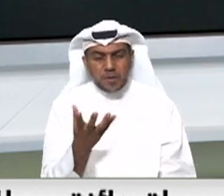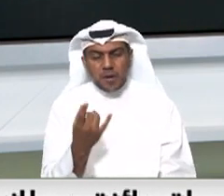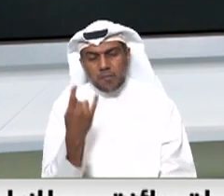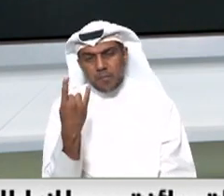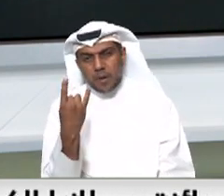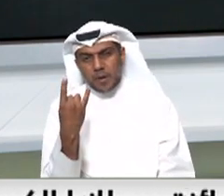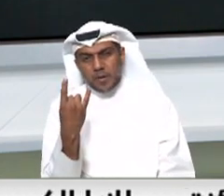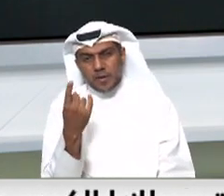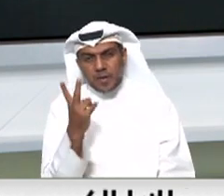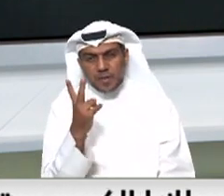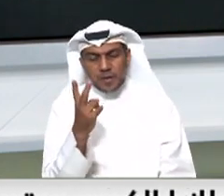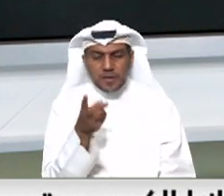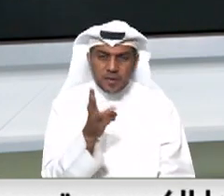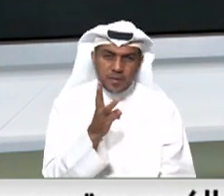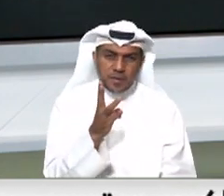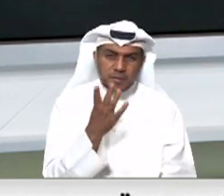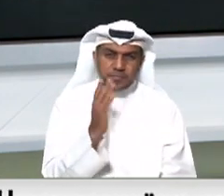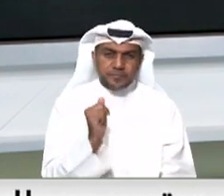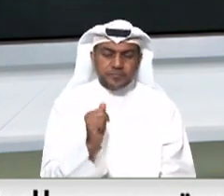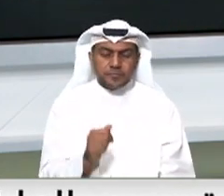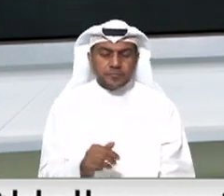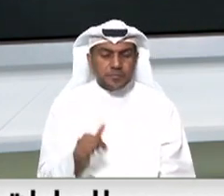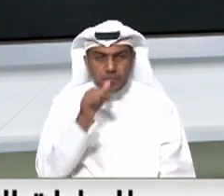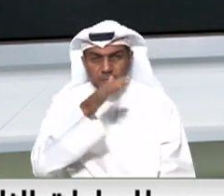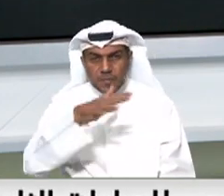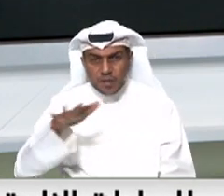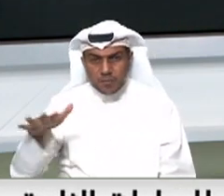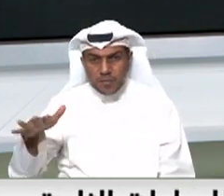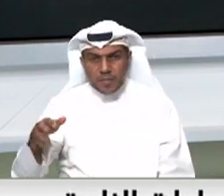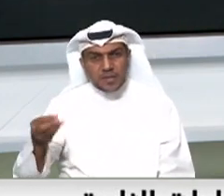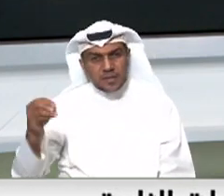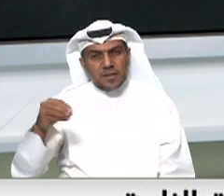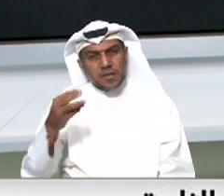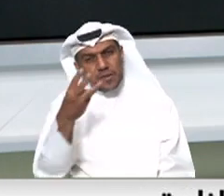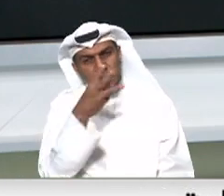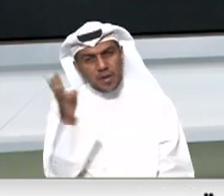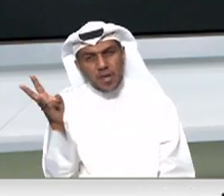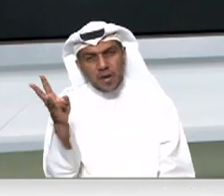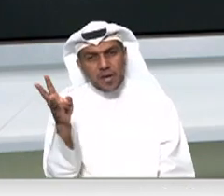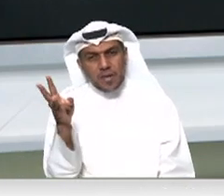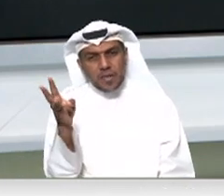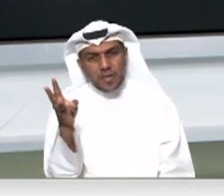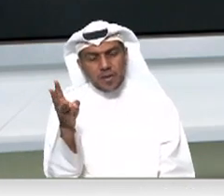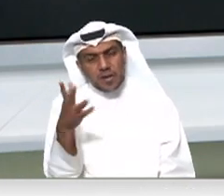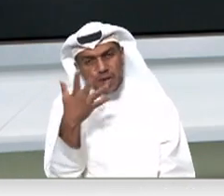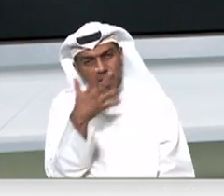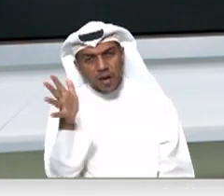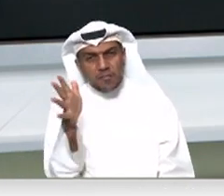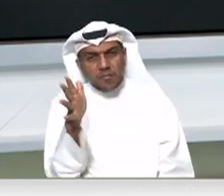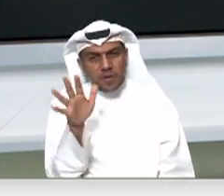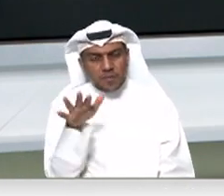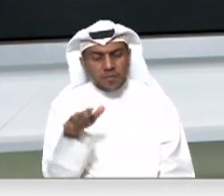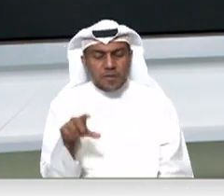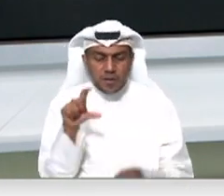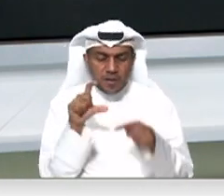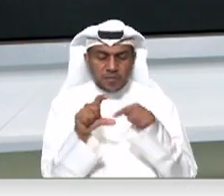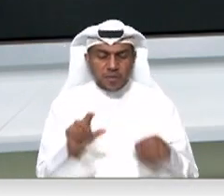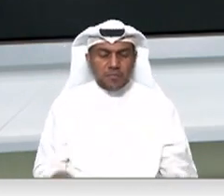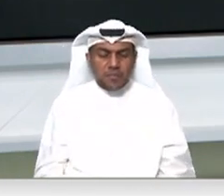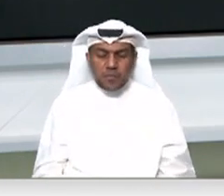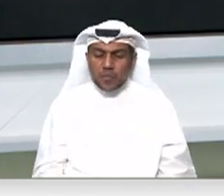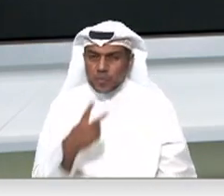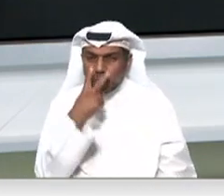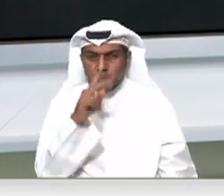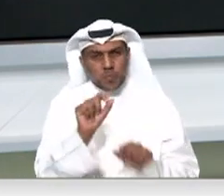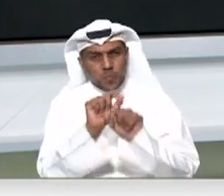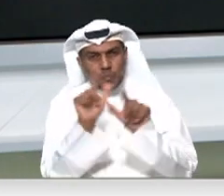العشره اما المناطق الساحليه فتتراوح ما بين الثلاثين تقريبا الخمسين رؤيا الافقيه ممتازه